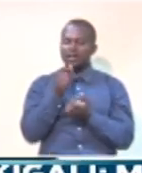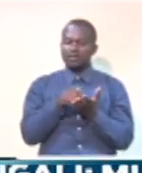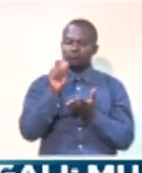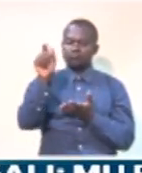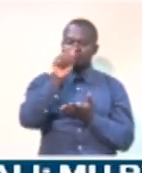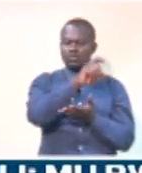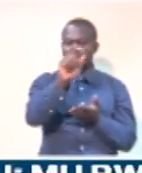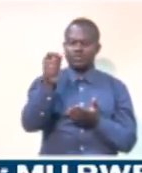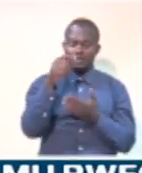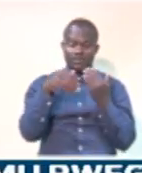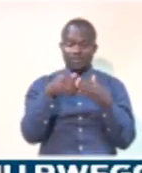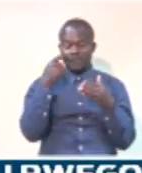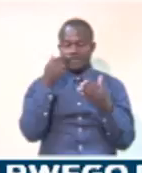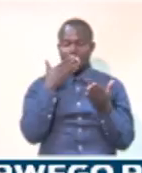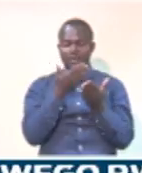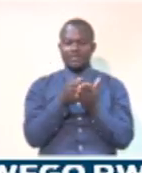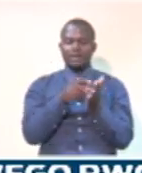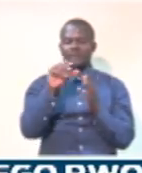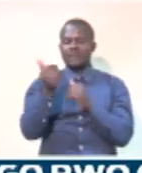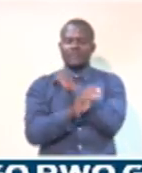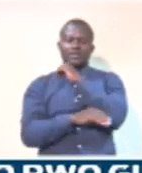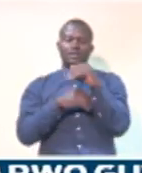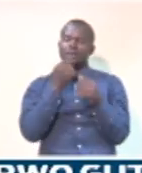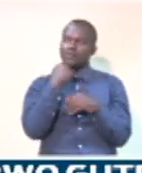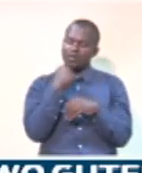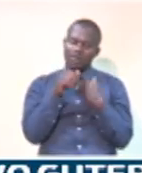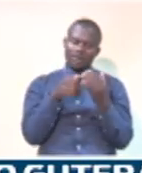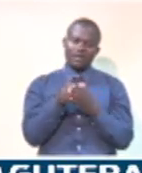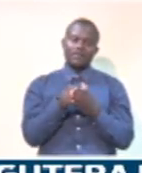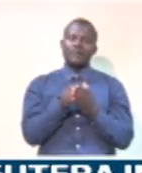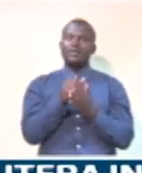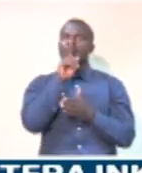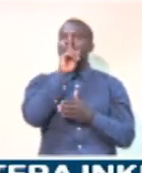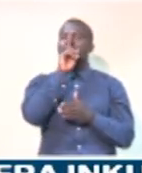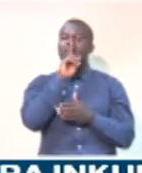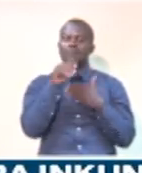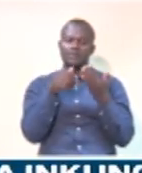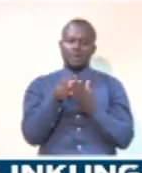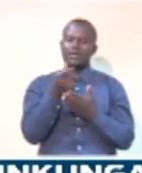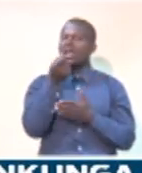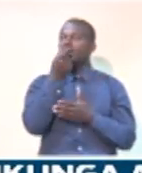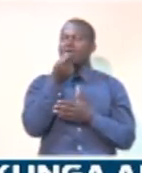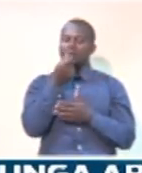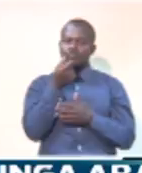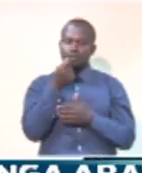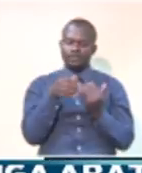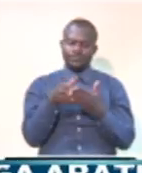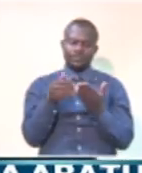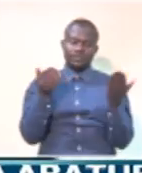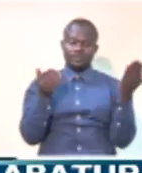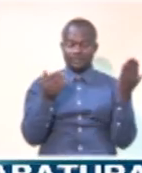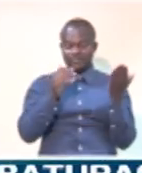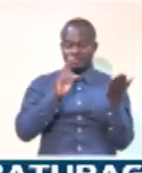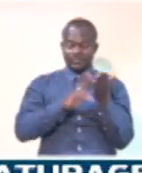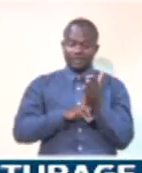Twasanze ari byiza ko noneho n'abatumiza hanze iyo myaka byaba ibigori cyangwa se amasaka cyangwa se ubunyobwa bazajya bazana ibyemezo by'ubuziranenge byo mu